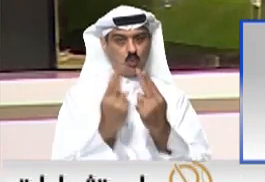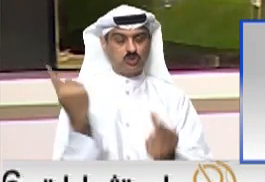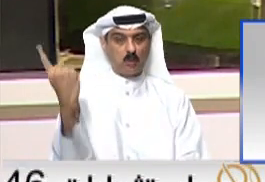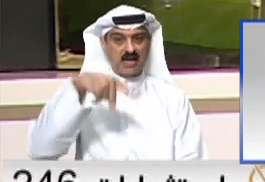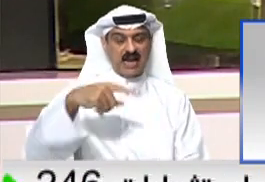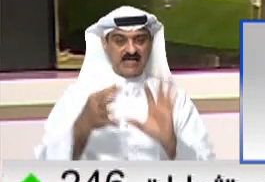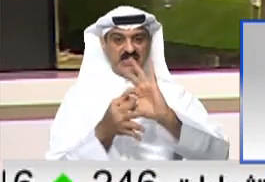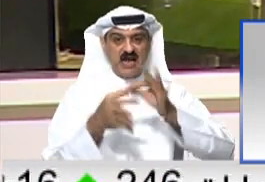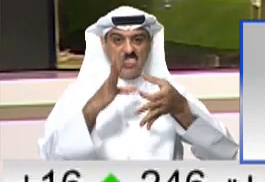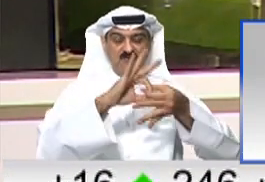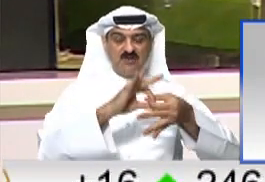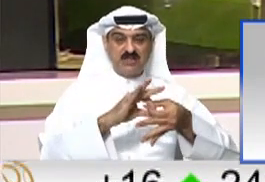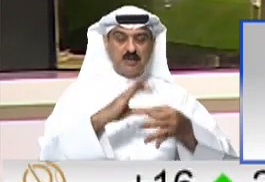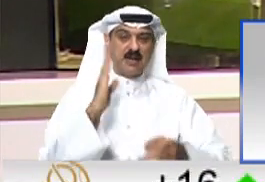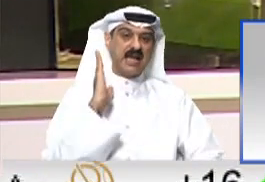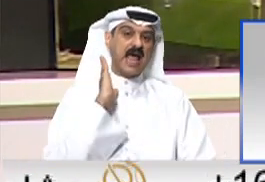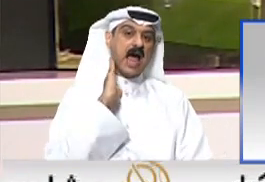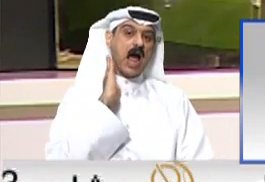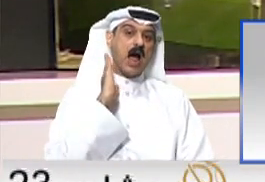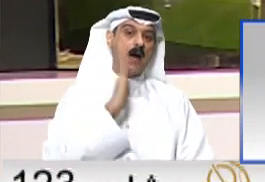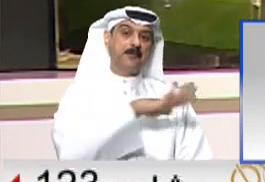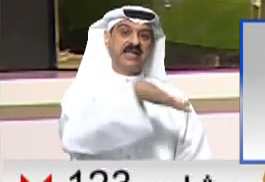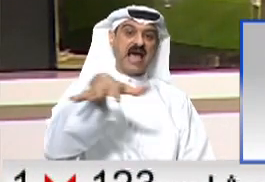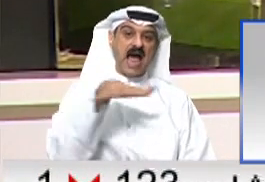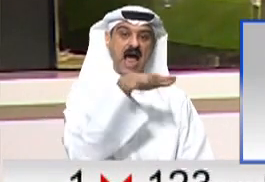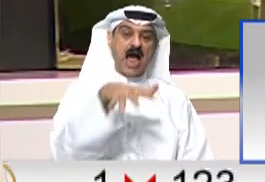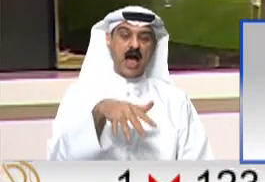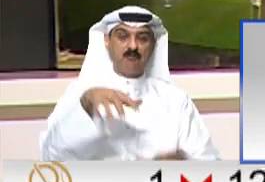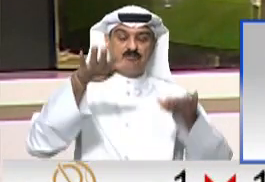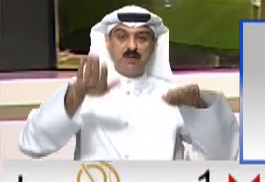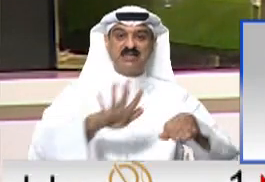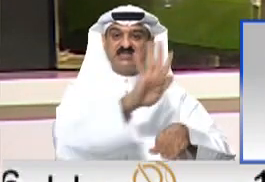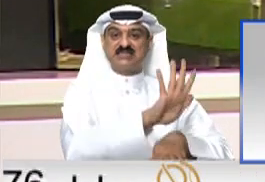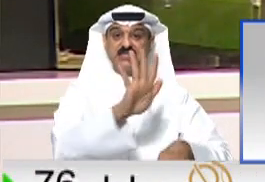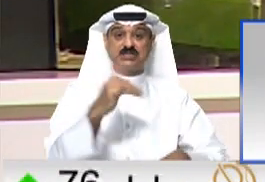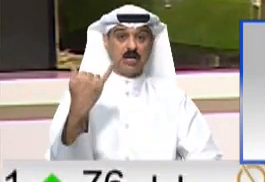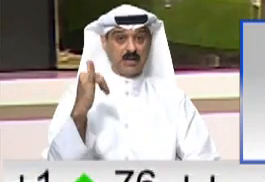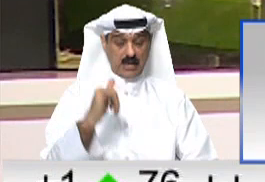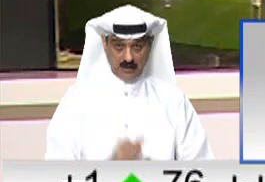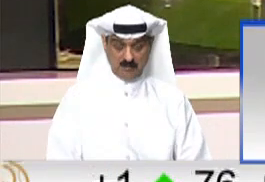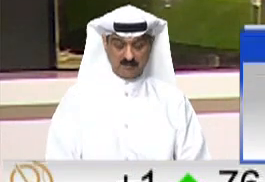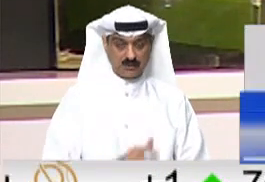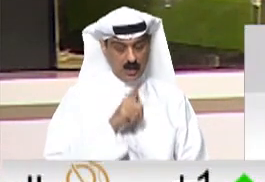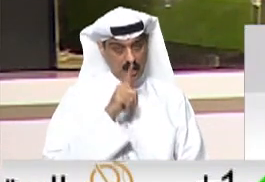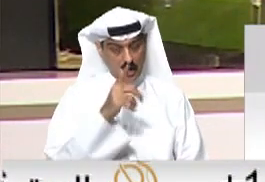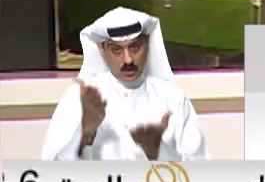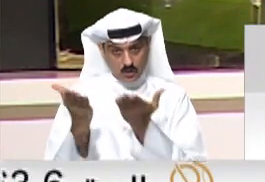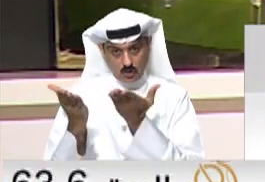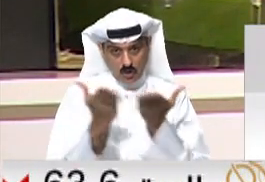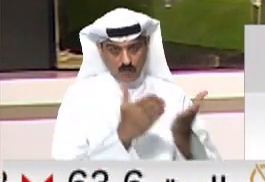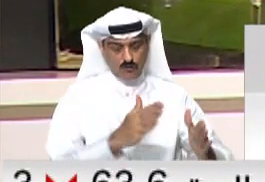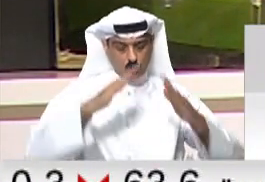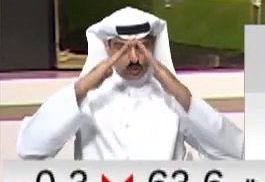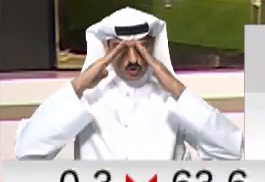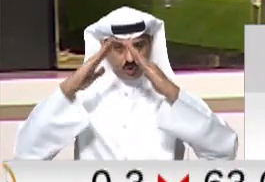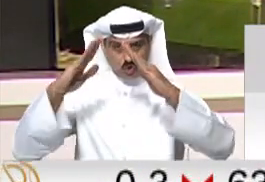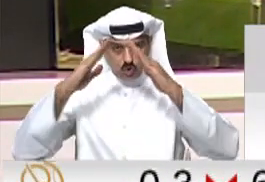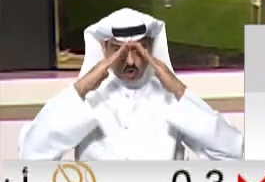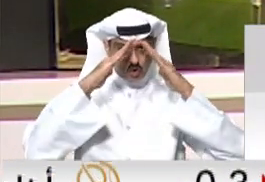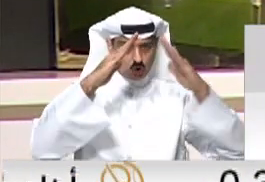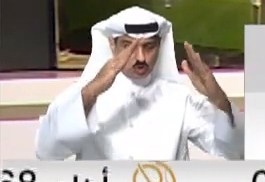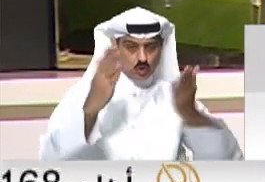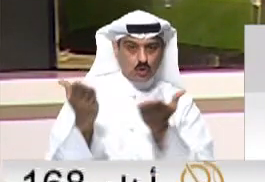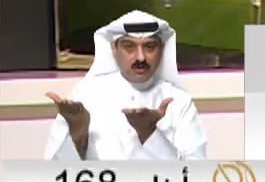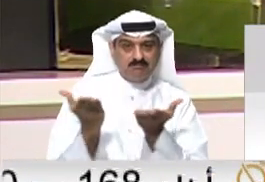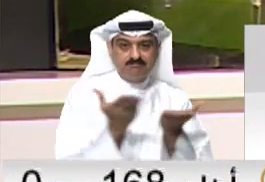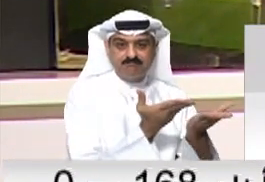لجمعية الأمناء العامين للبرلمانات العربية، وأن أعرب لكم عن خالص شكري وتقديري